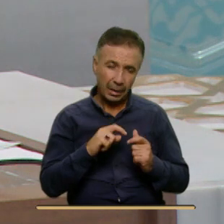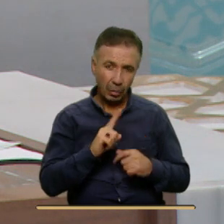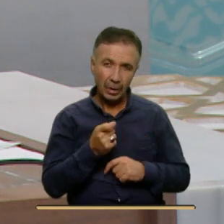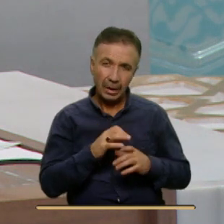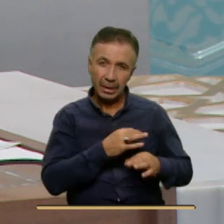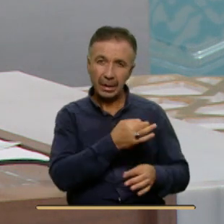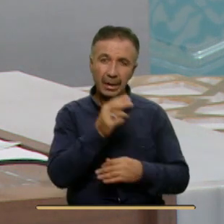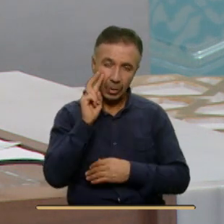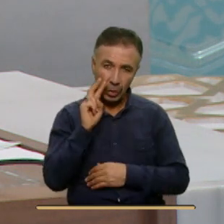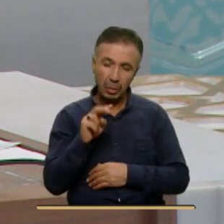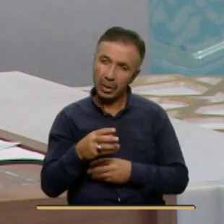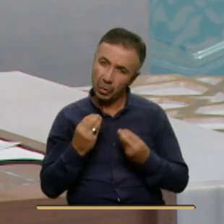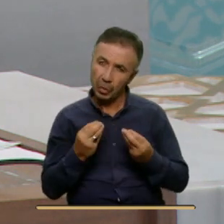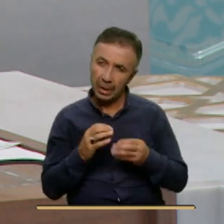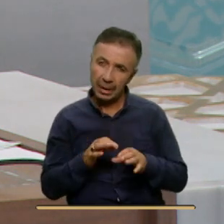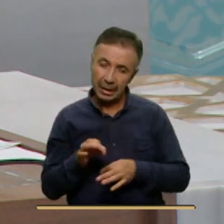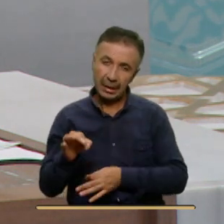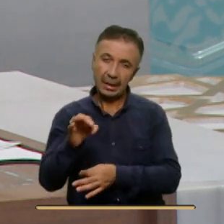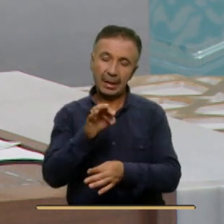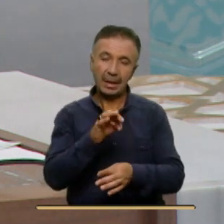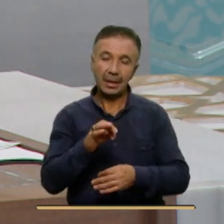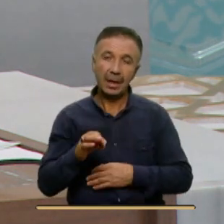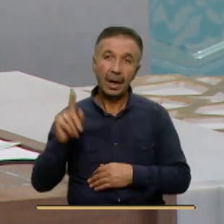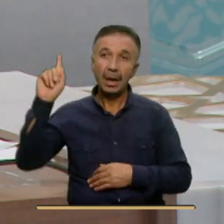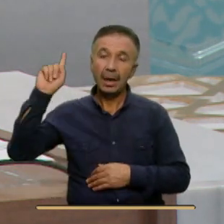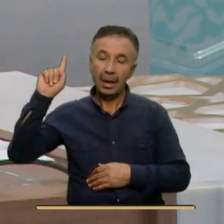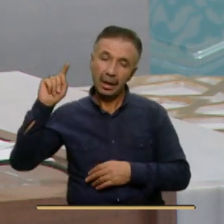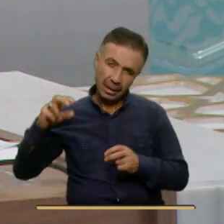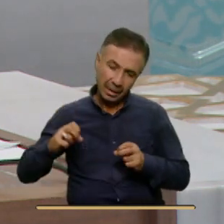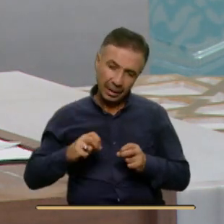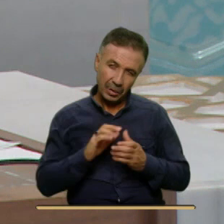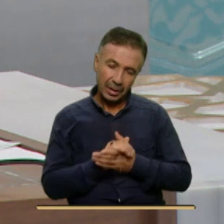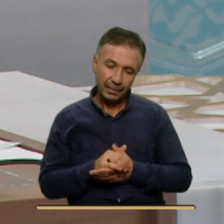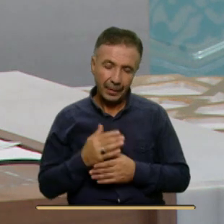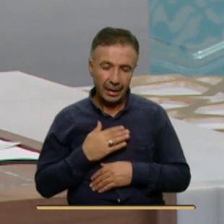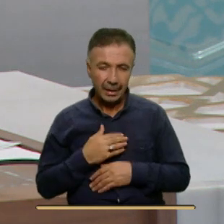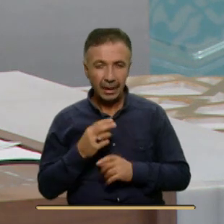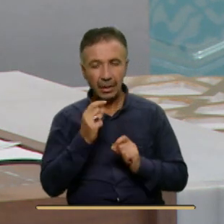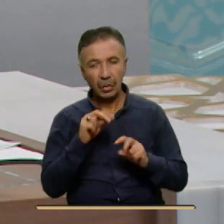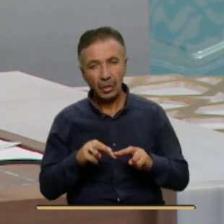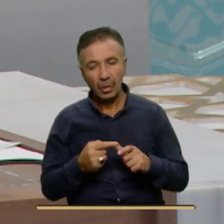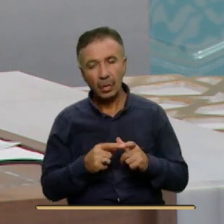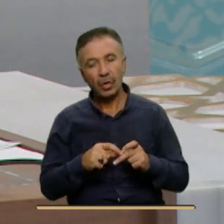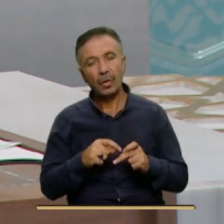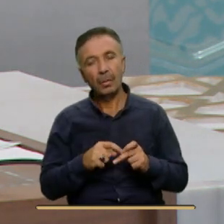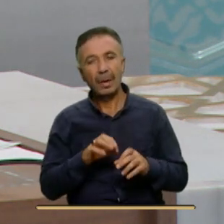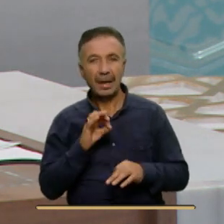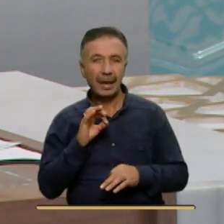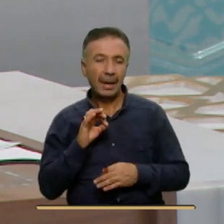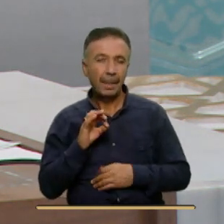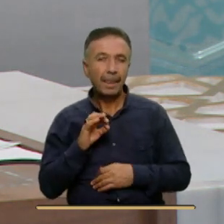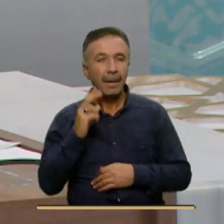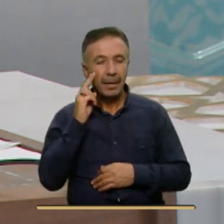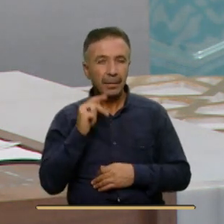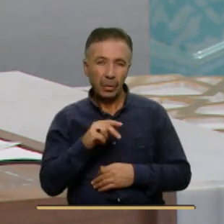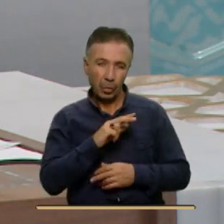görünce bunlar ne güzel insanlar, zikir çekiyorlar o anda. Hazreti Ömer Efendimiz bize üç temel unsuru